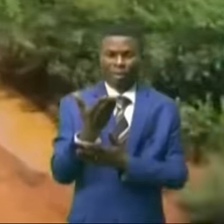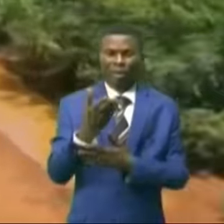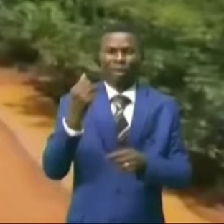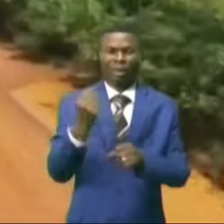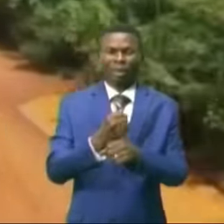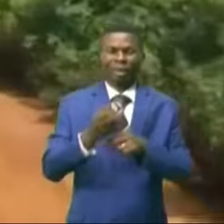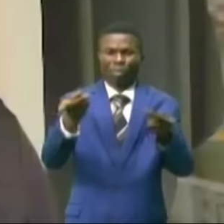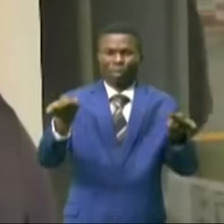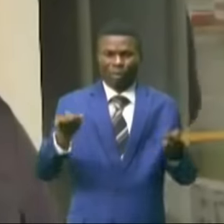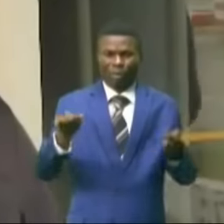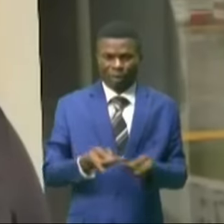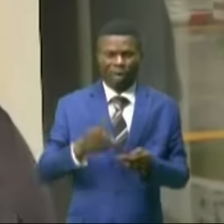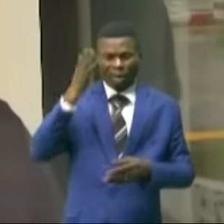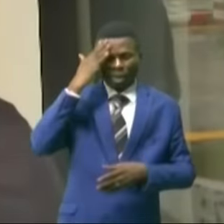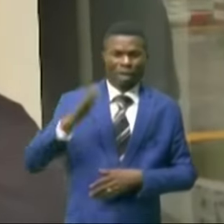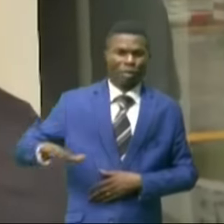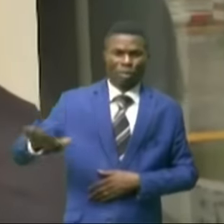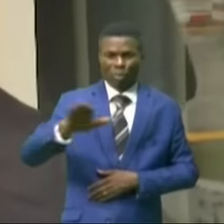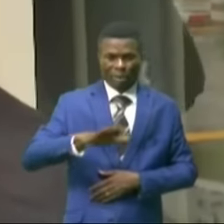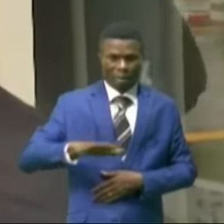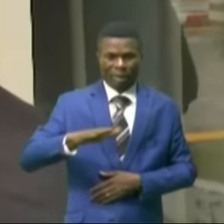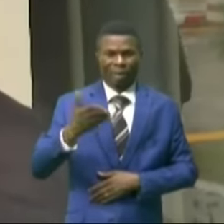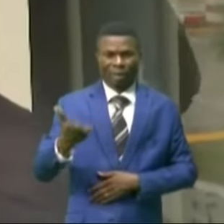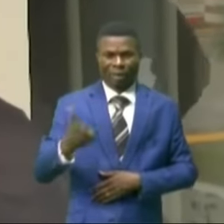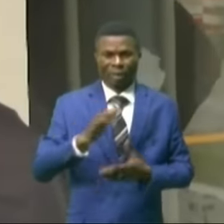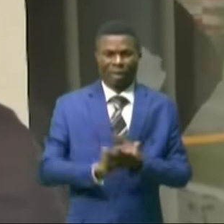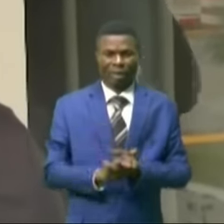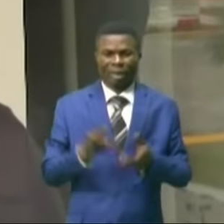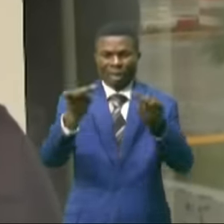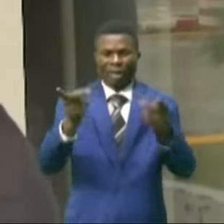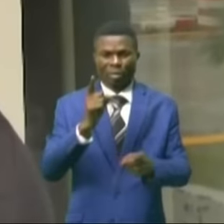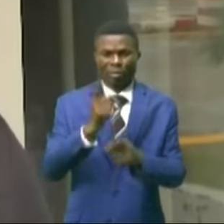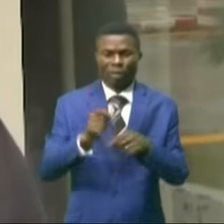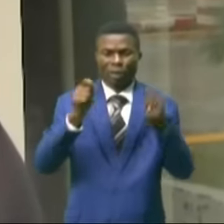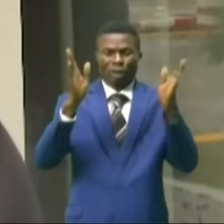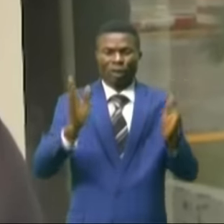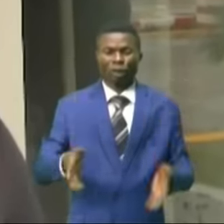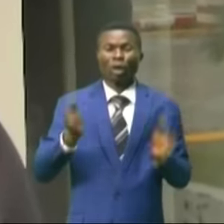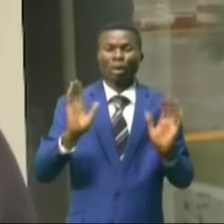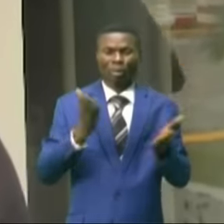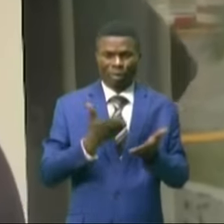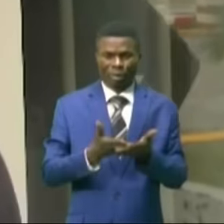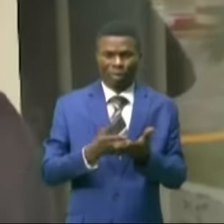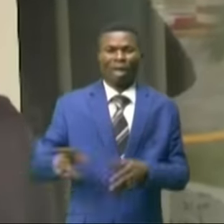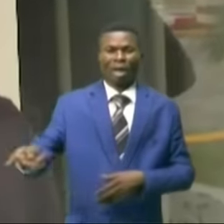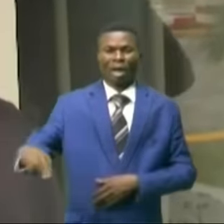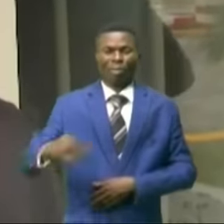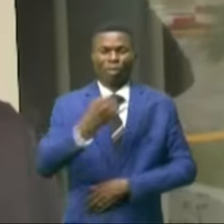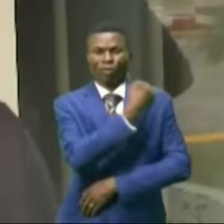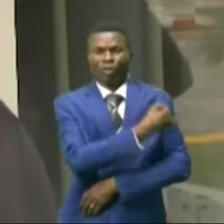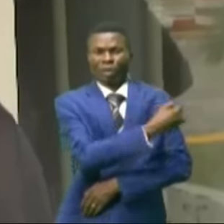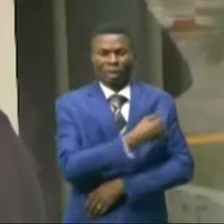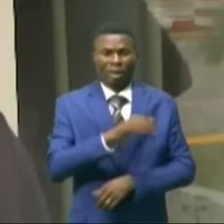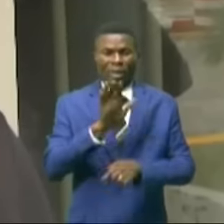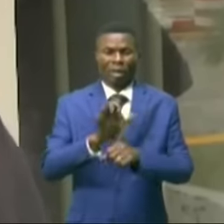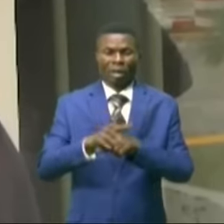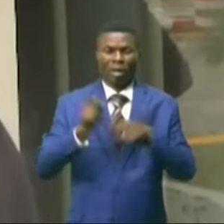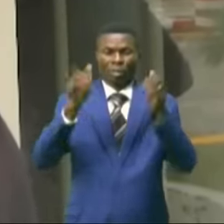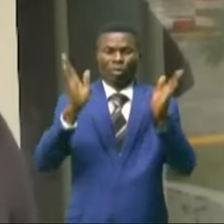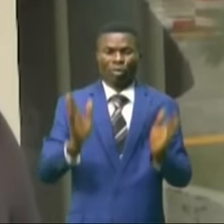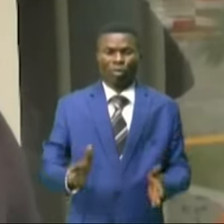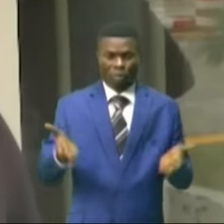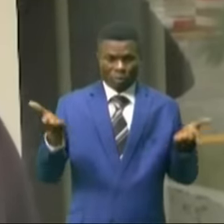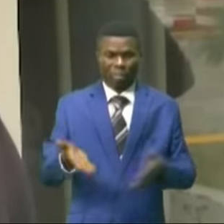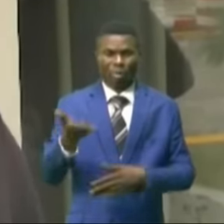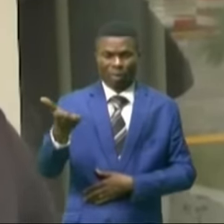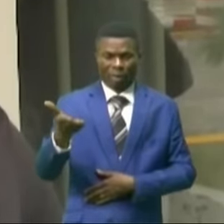terrain, reconnaît Freddy Oupar, point focal des journalistes à danger en Ituri. Il y a des journalistes des autres radios